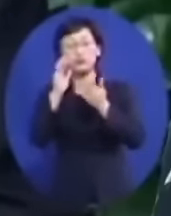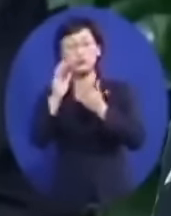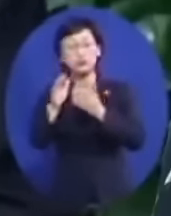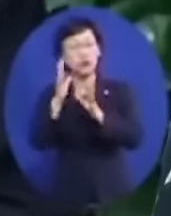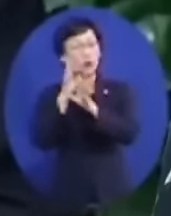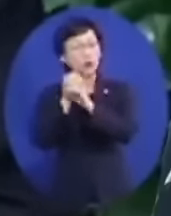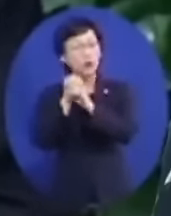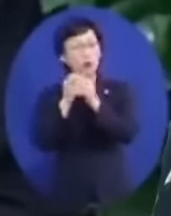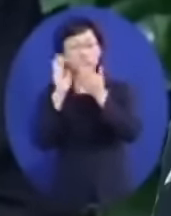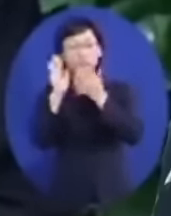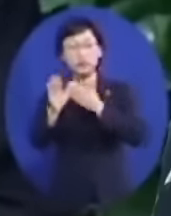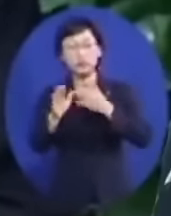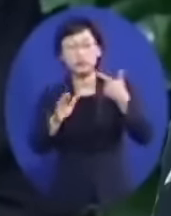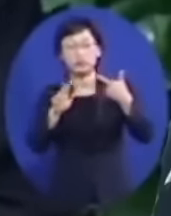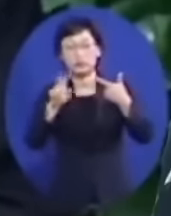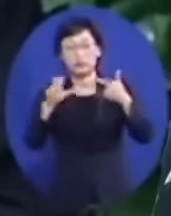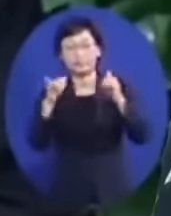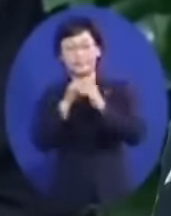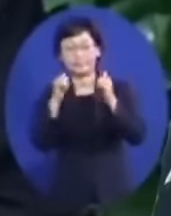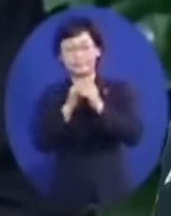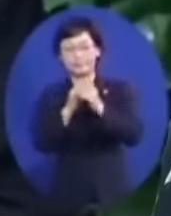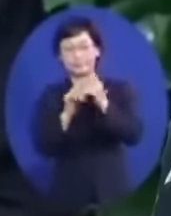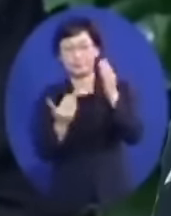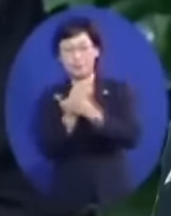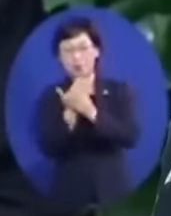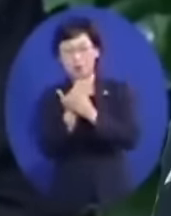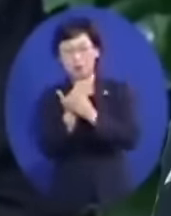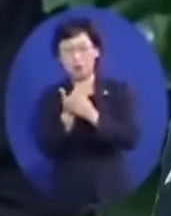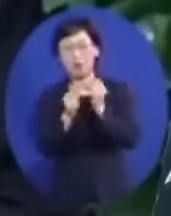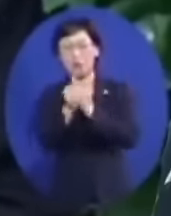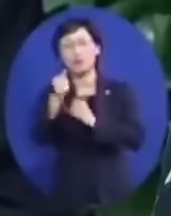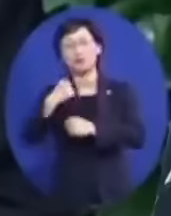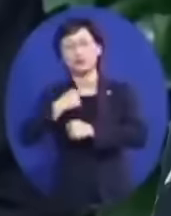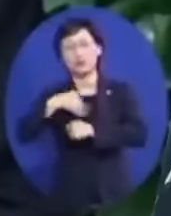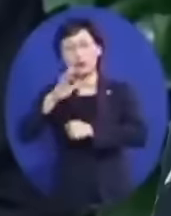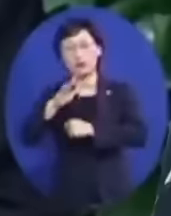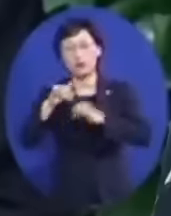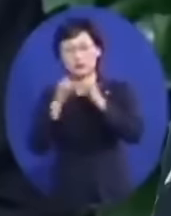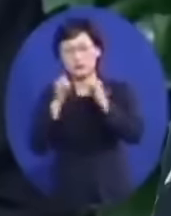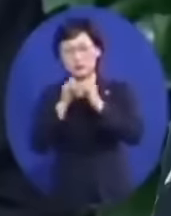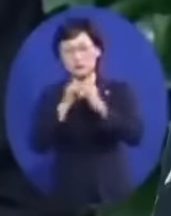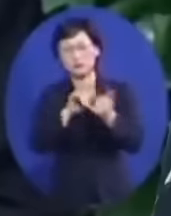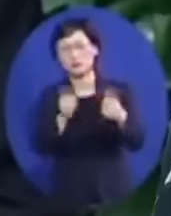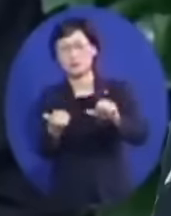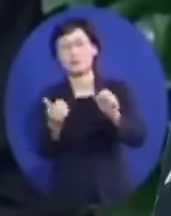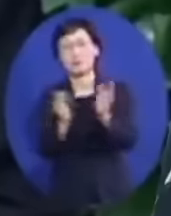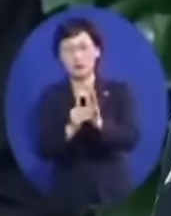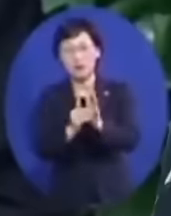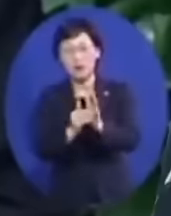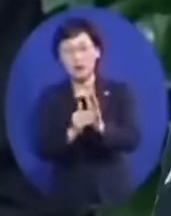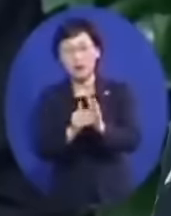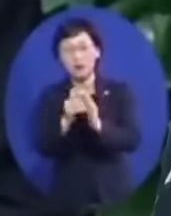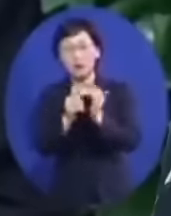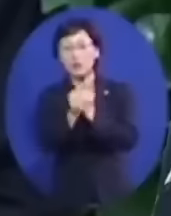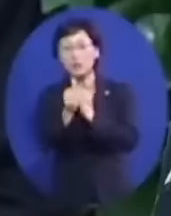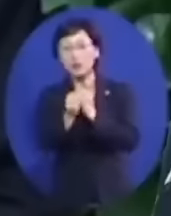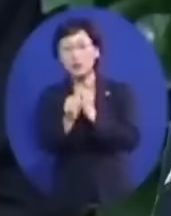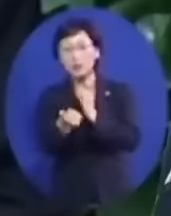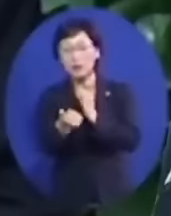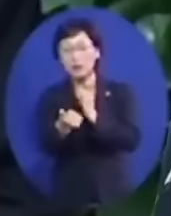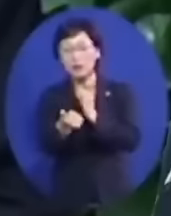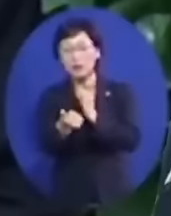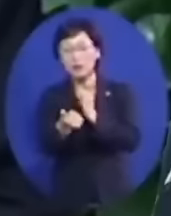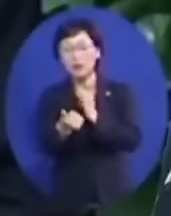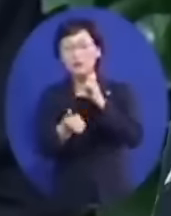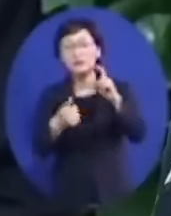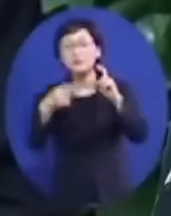않아야 6.25 전쟁이 터져서 남편은 일선에 나갔는데 그만 죽고 말았습니다. 남편이 없는